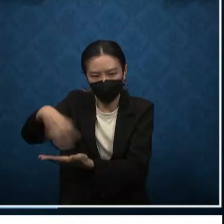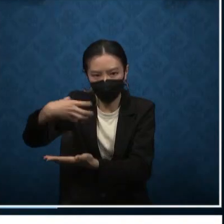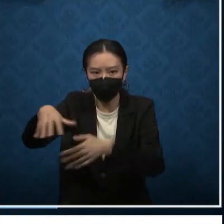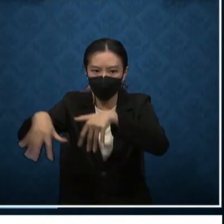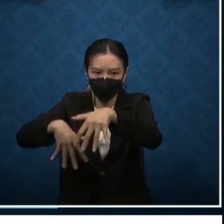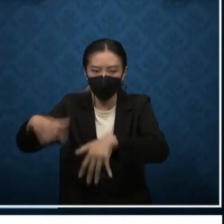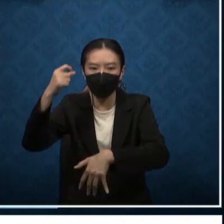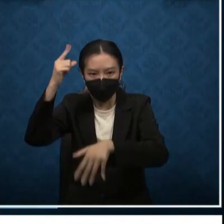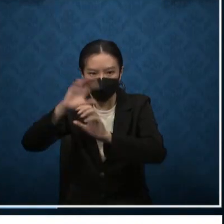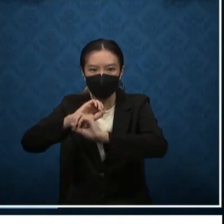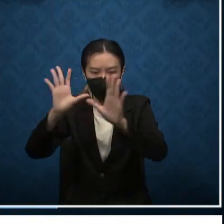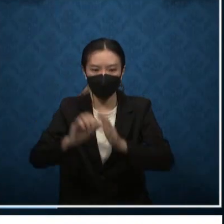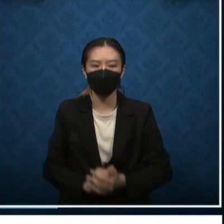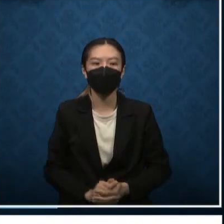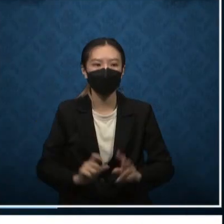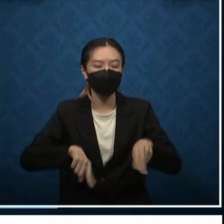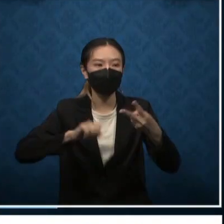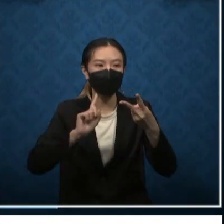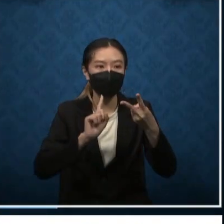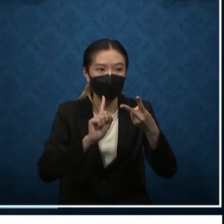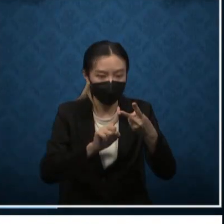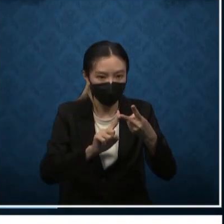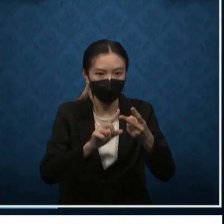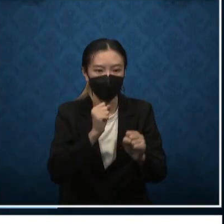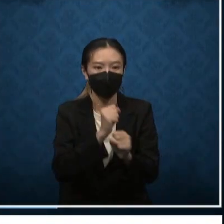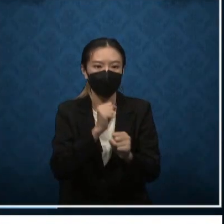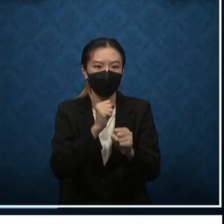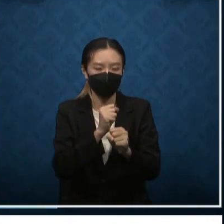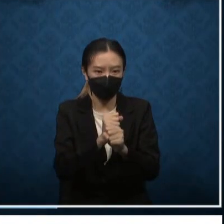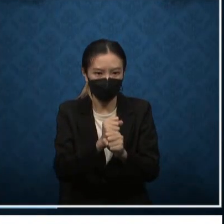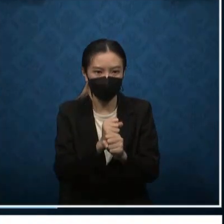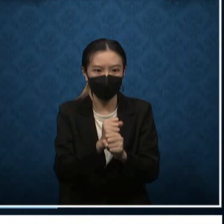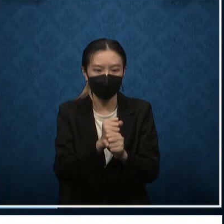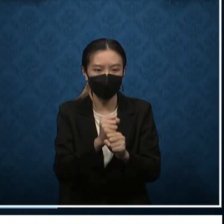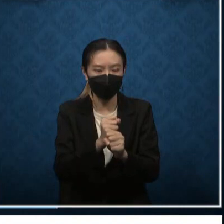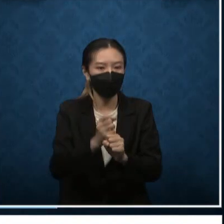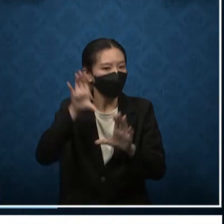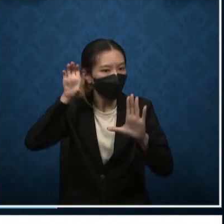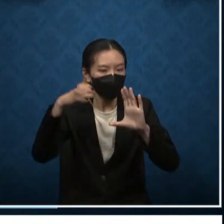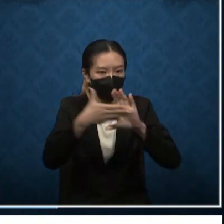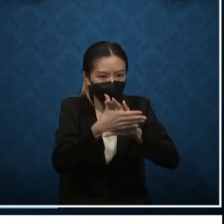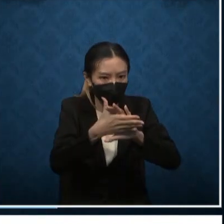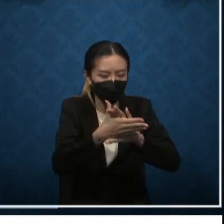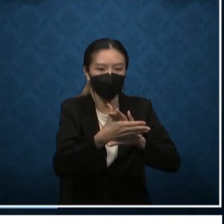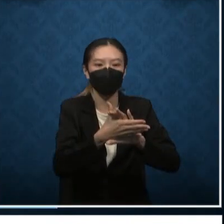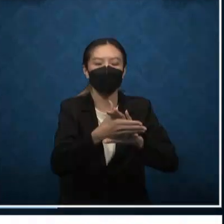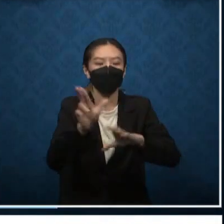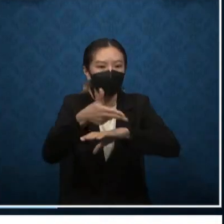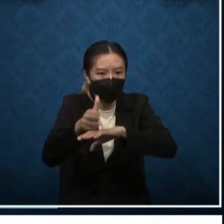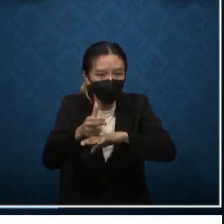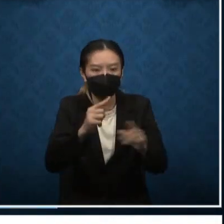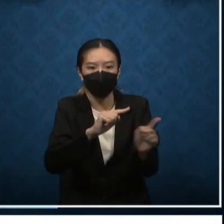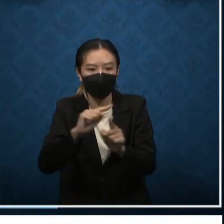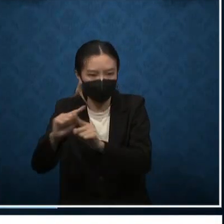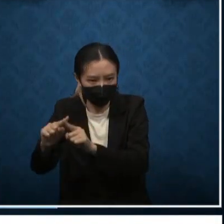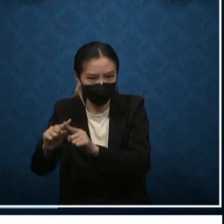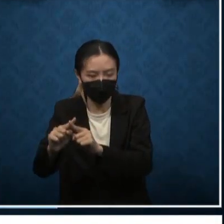ต่ไปปการที่สองคอควรจะทำสื่ rotationsกวามรหรอแ้ช่องๆ ที่เกี่วขกบทหัด ความสำคัญภักิจ